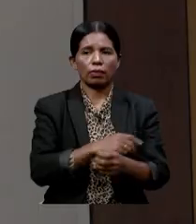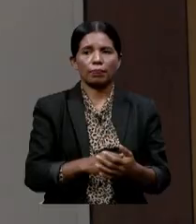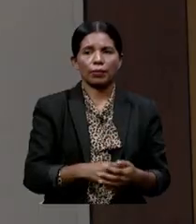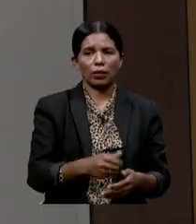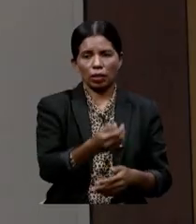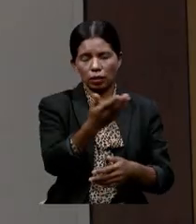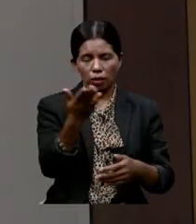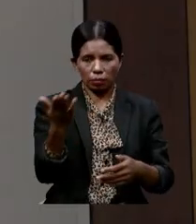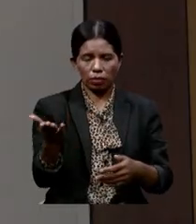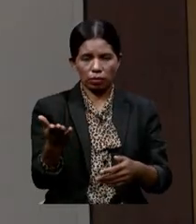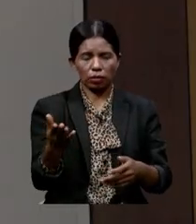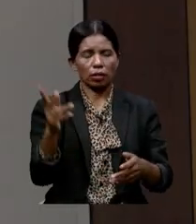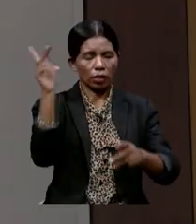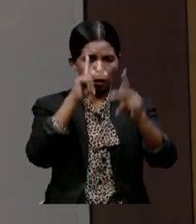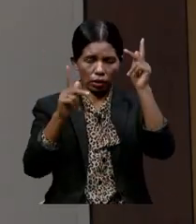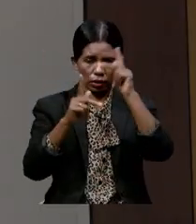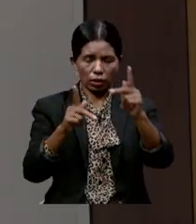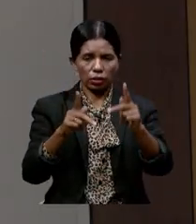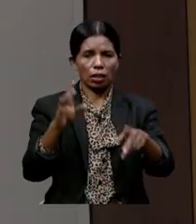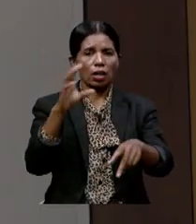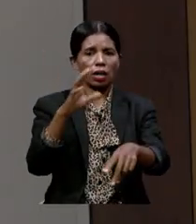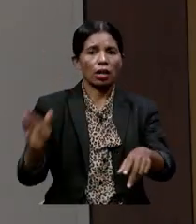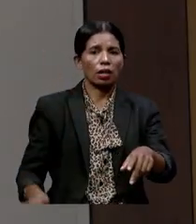ia total kasu nebe mak asu tata